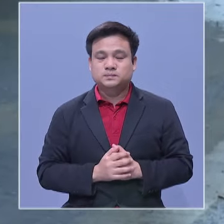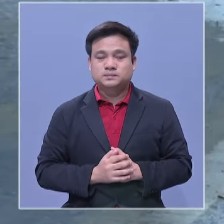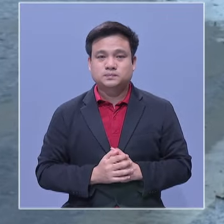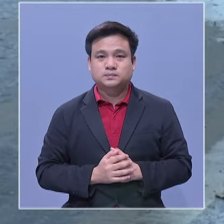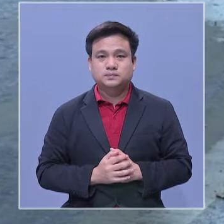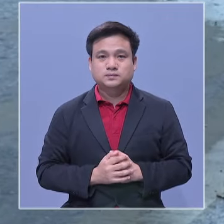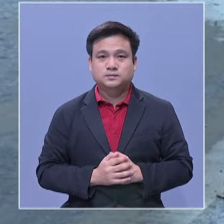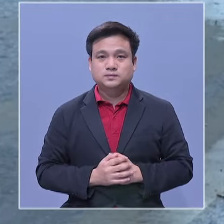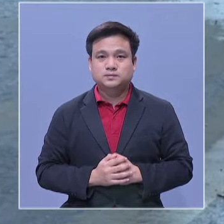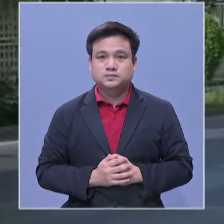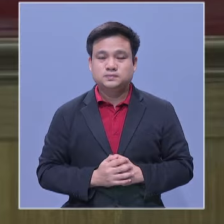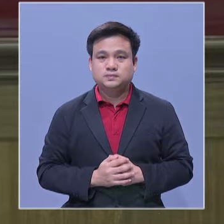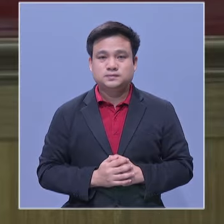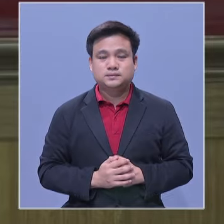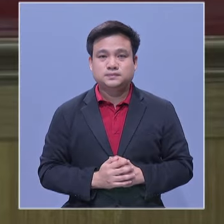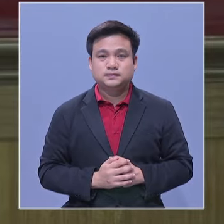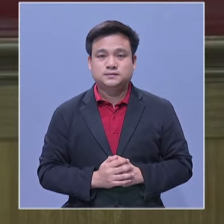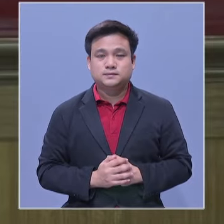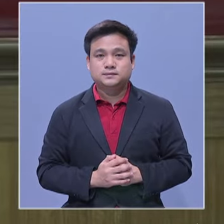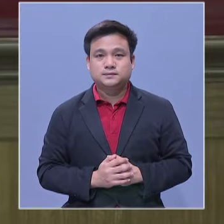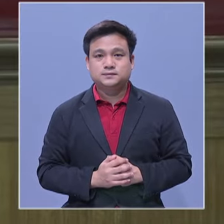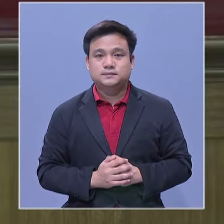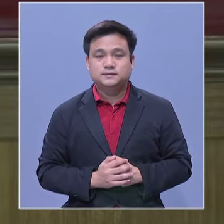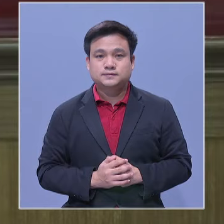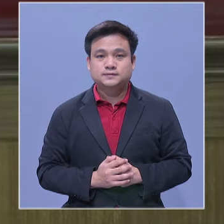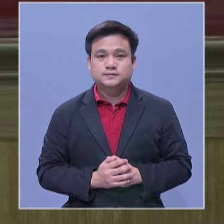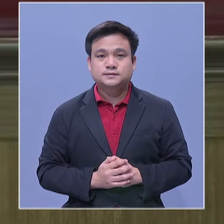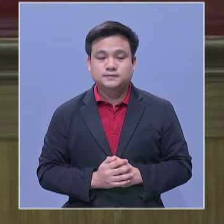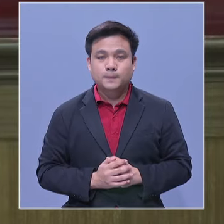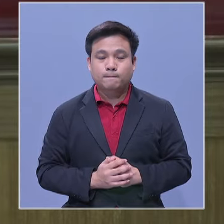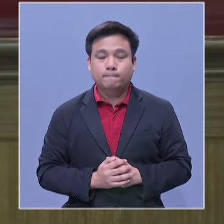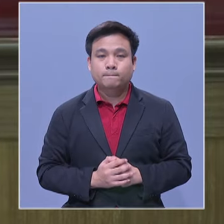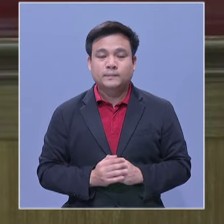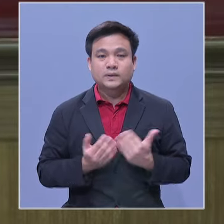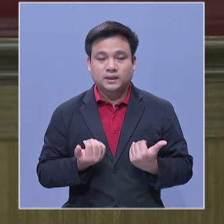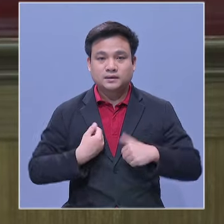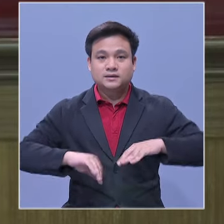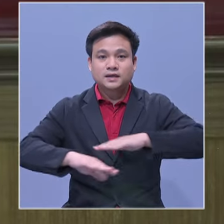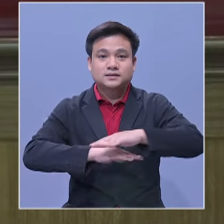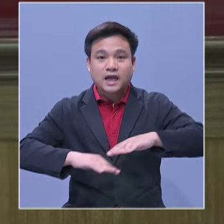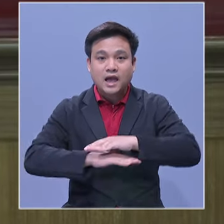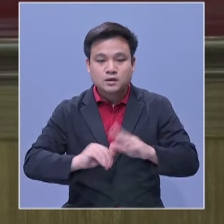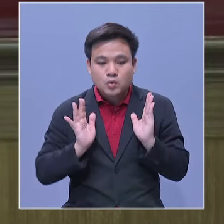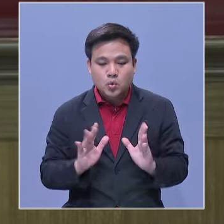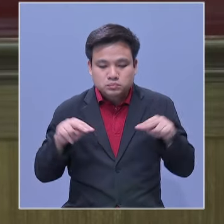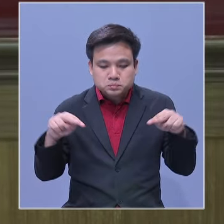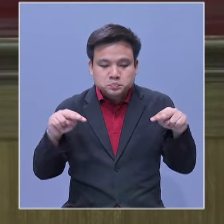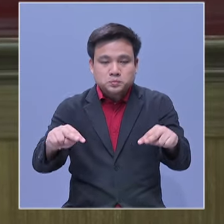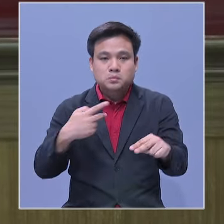ค่ะ ก็ตอนนี้เรามีพยานหลักฐานค่อนข้างจะครบถ้วนทั้งหมดนะครับ